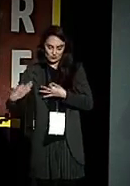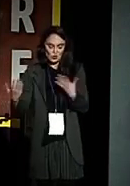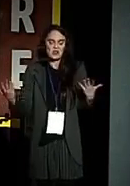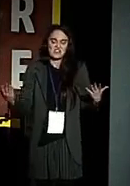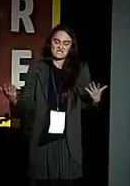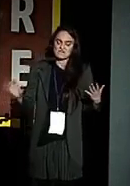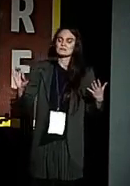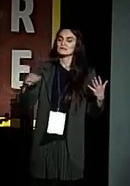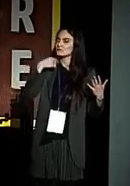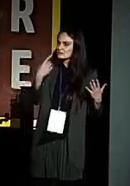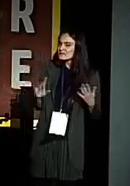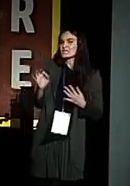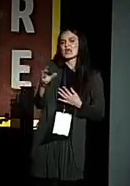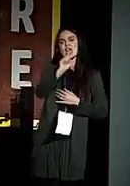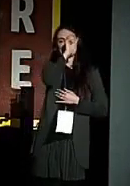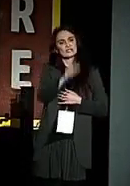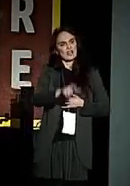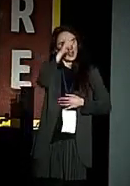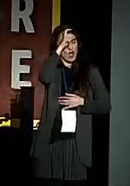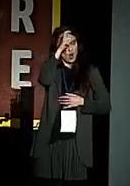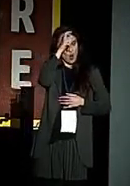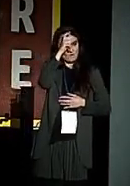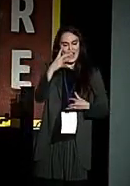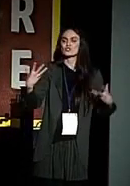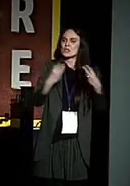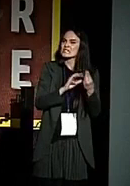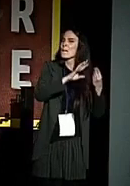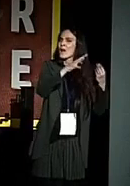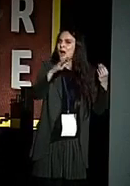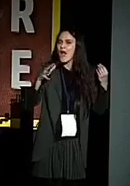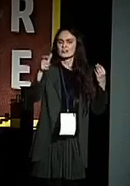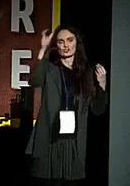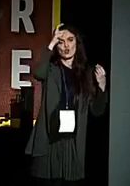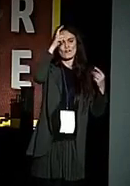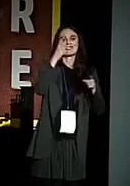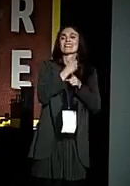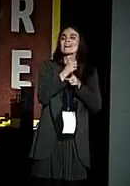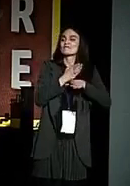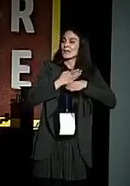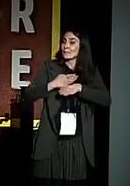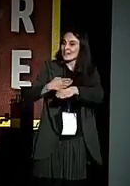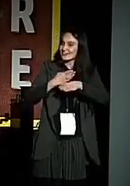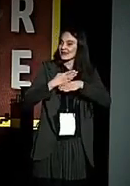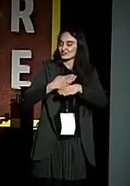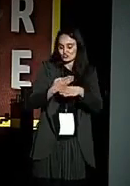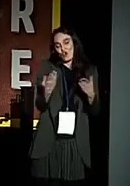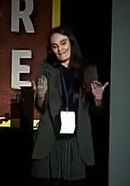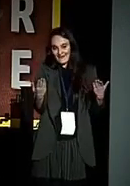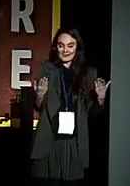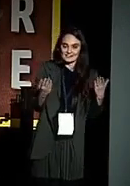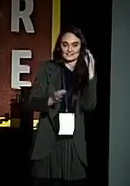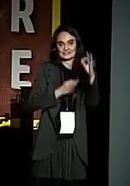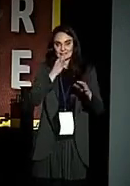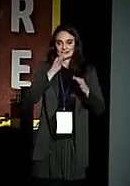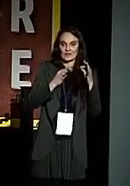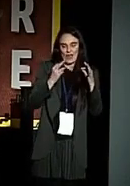se adesso il governo italiano, insieme ad altri governi, è stato incaricato di fare una mediazione, questo la dice tutta sulla